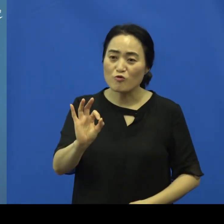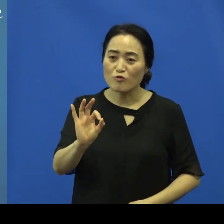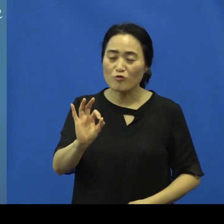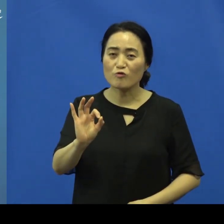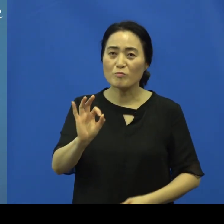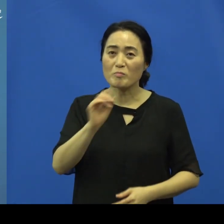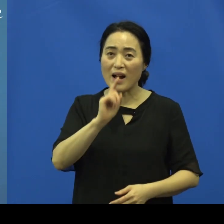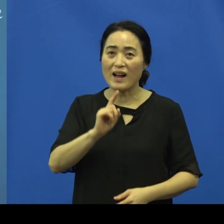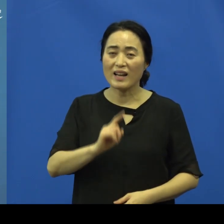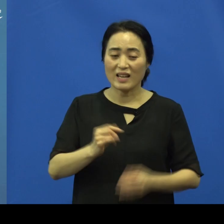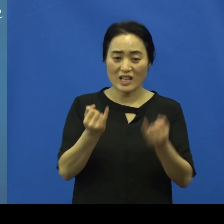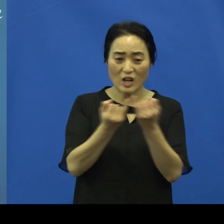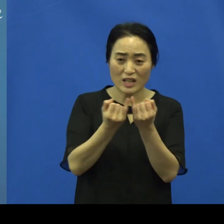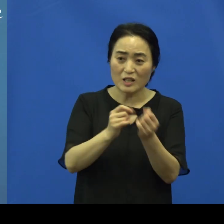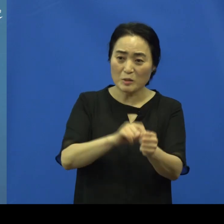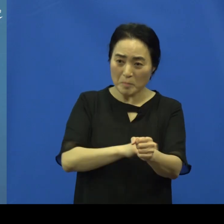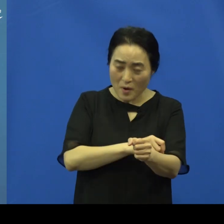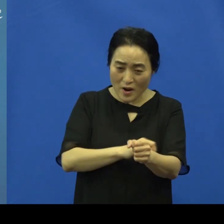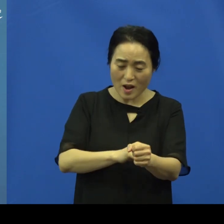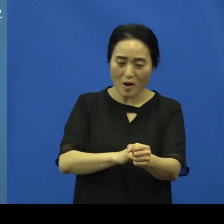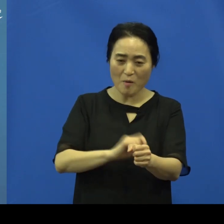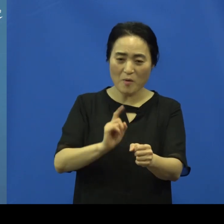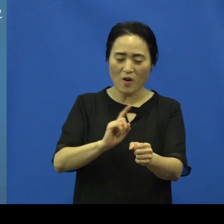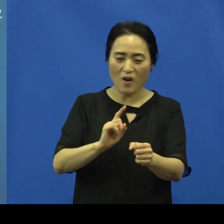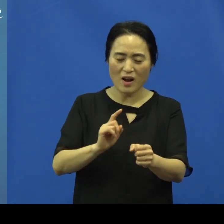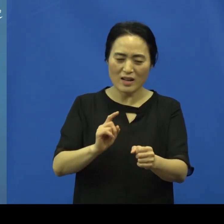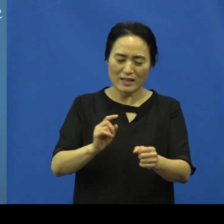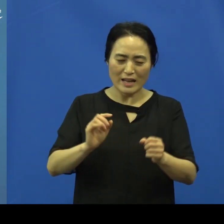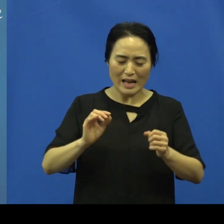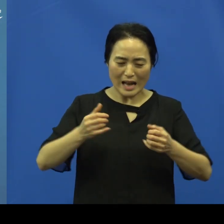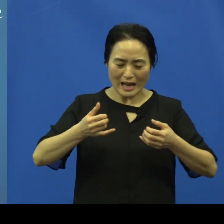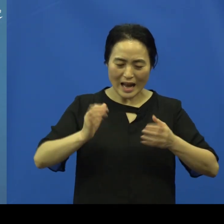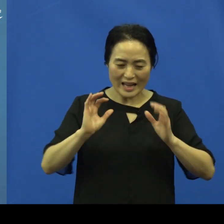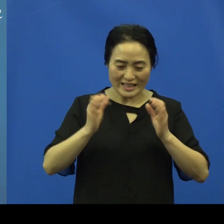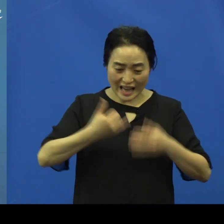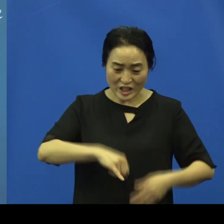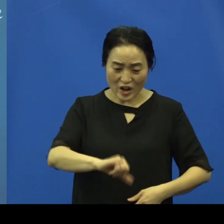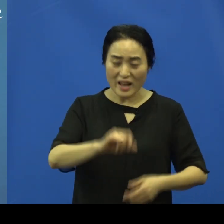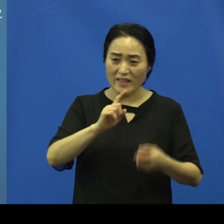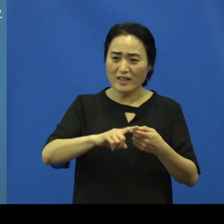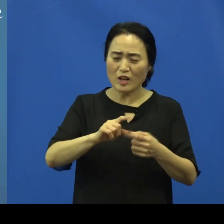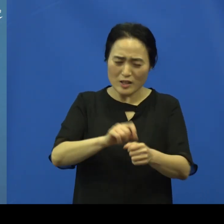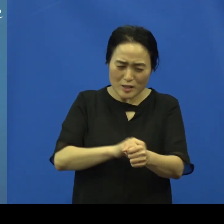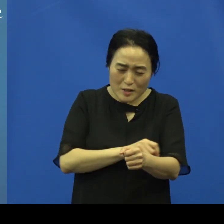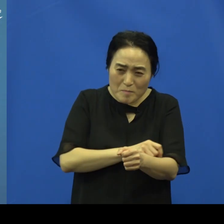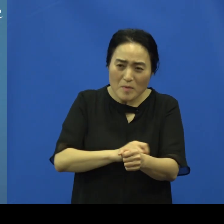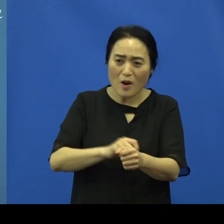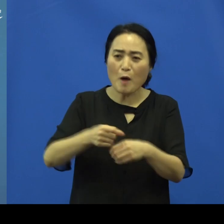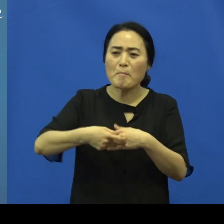여러분, 여인은 특별합니다. 특히 자녀에 대한 특별한 마음을 가지고 있어요.